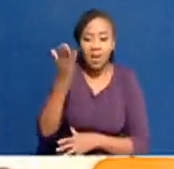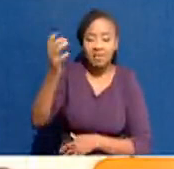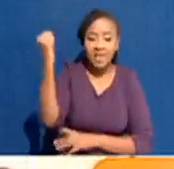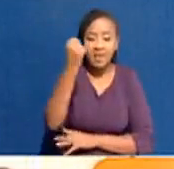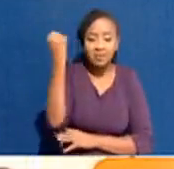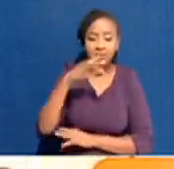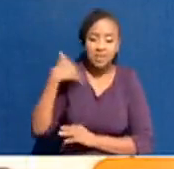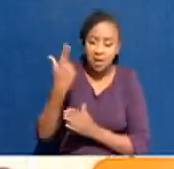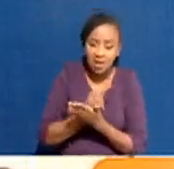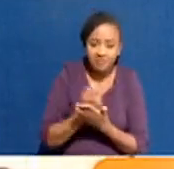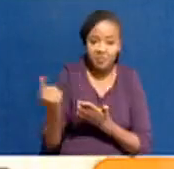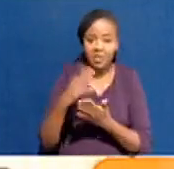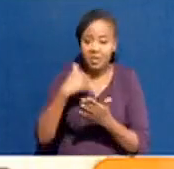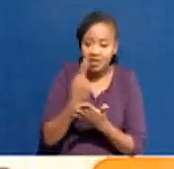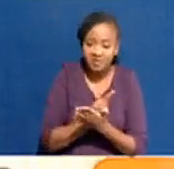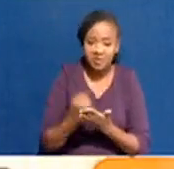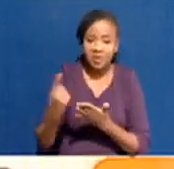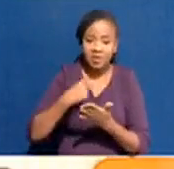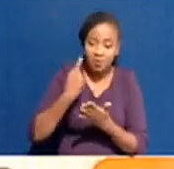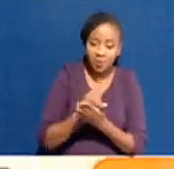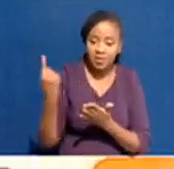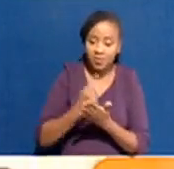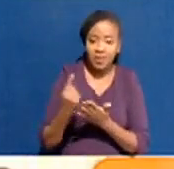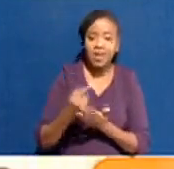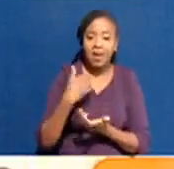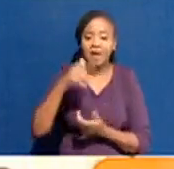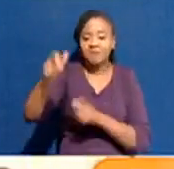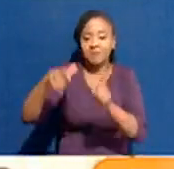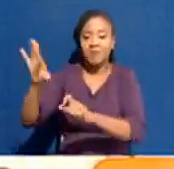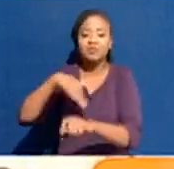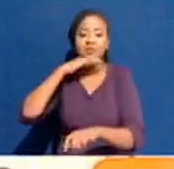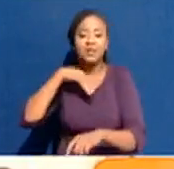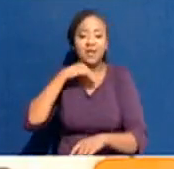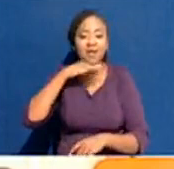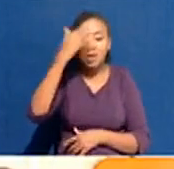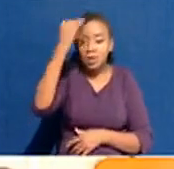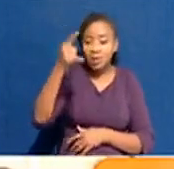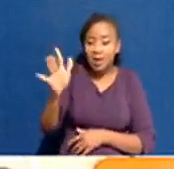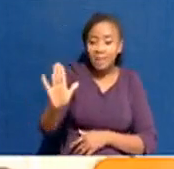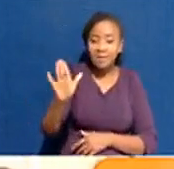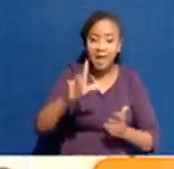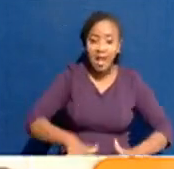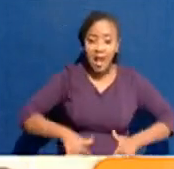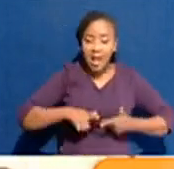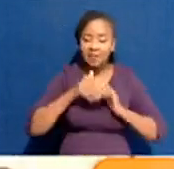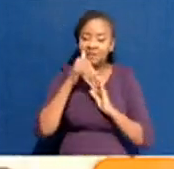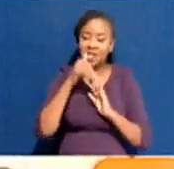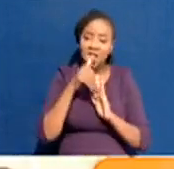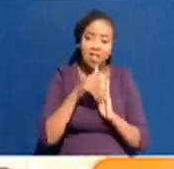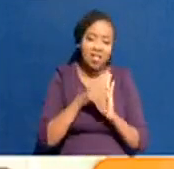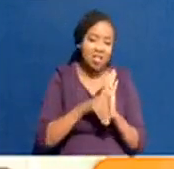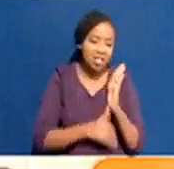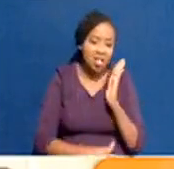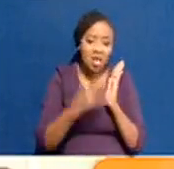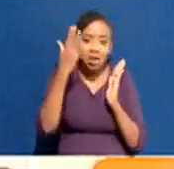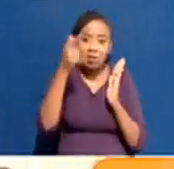we always lose somebody in Mumias. They are living a very deplorable life kwa sababu they are